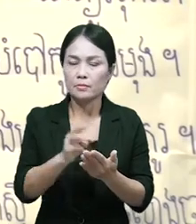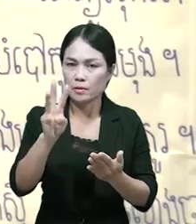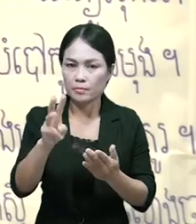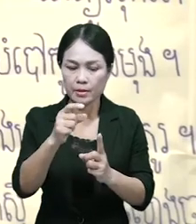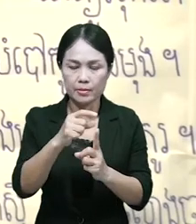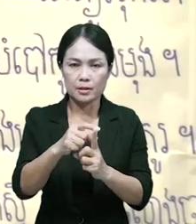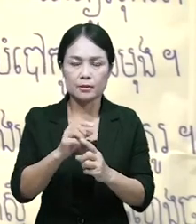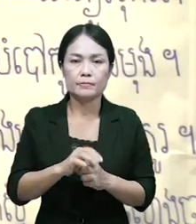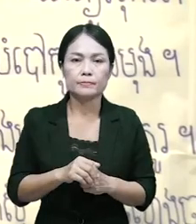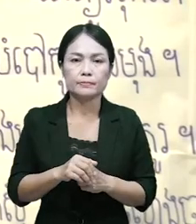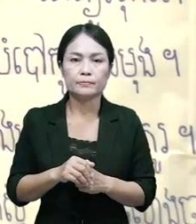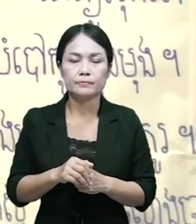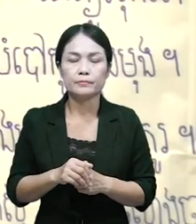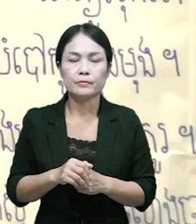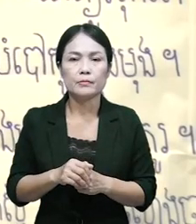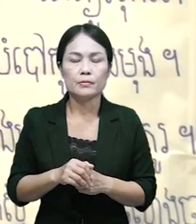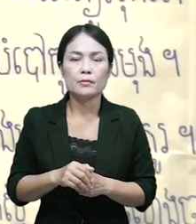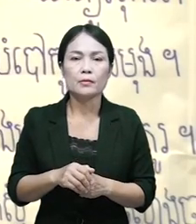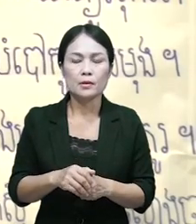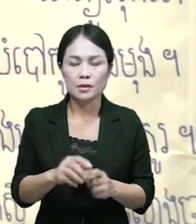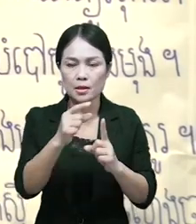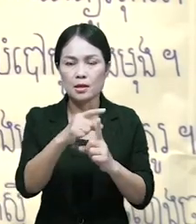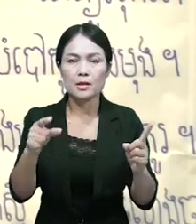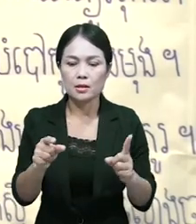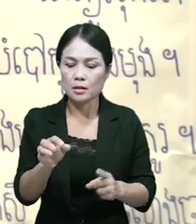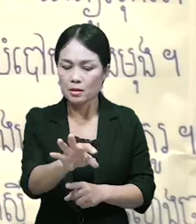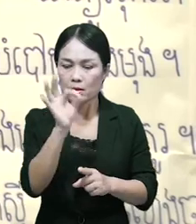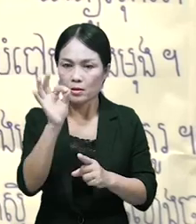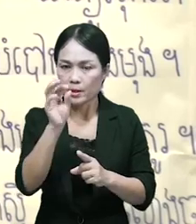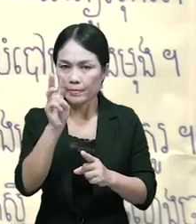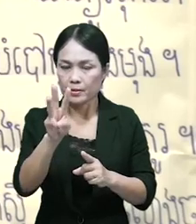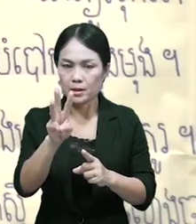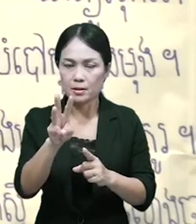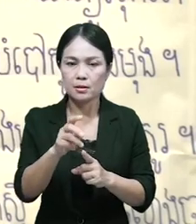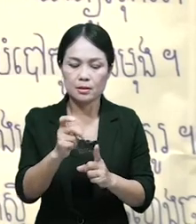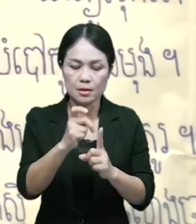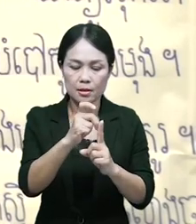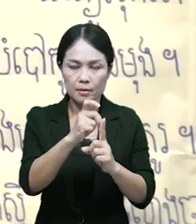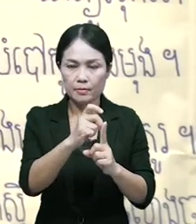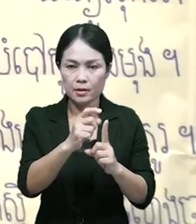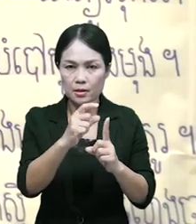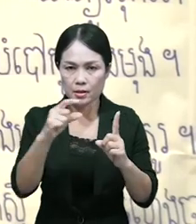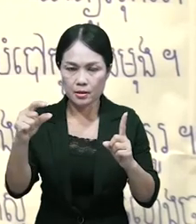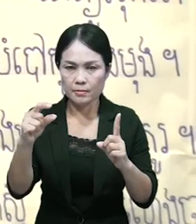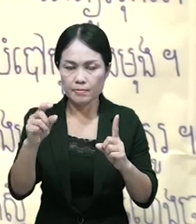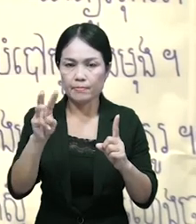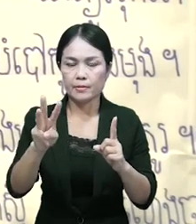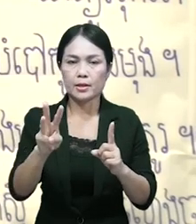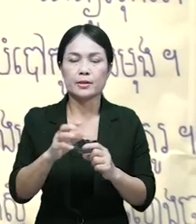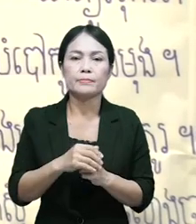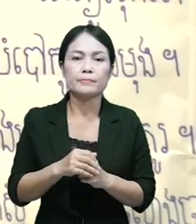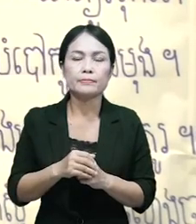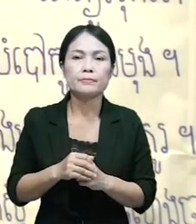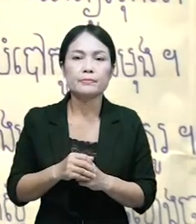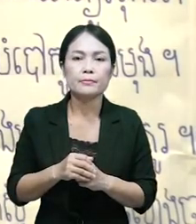ក្យអញ្ចឹងមានន័យថាកិរិយាកូនរកឲ្យបាន3គុណកិរិយាកូនរកឲ្យបាន